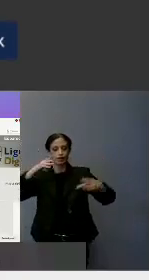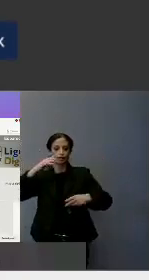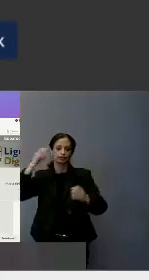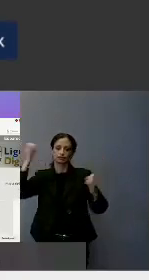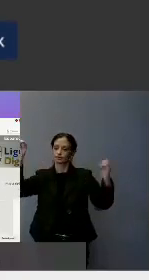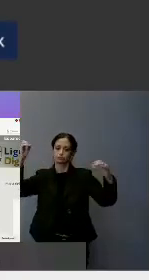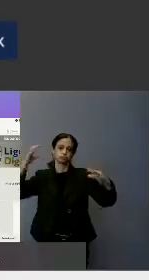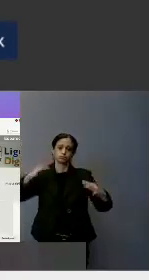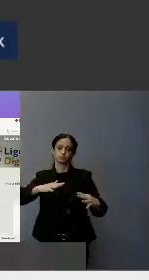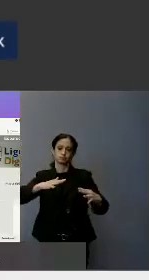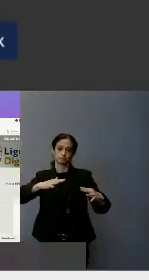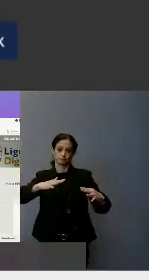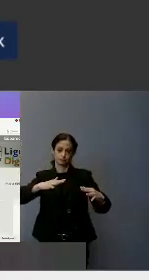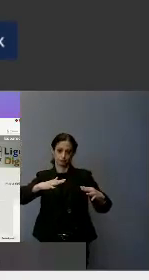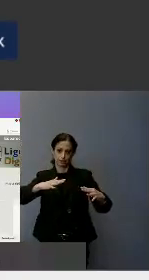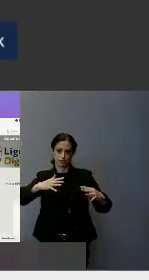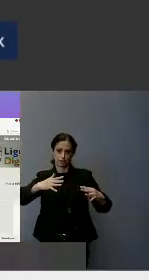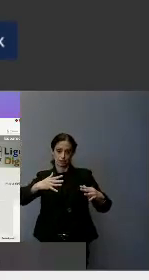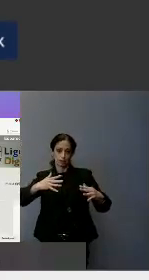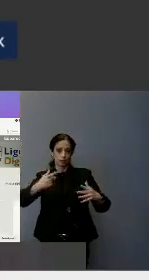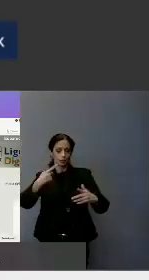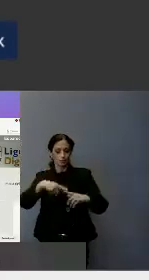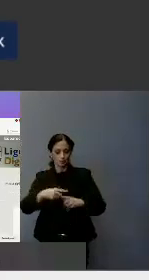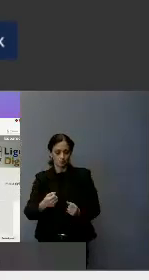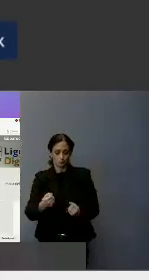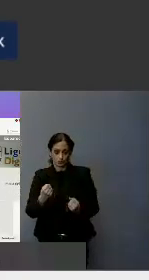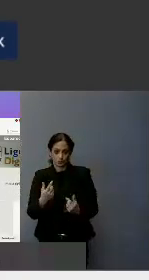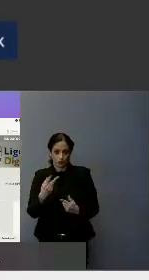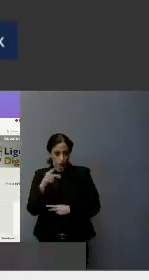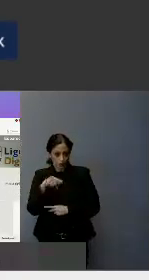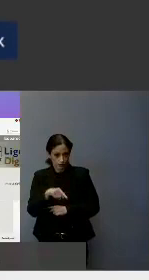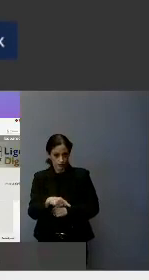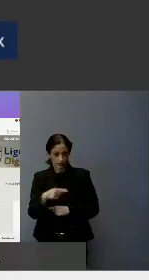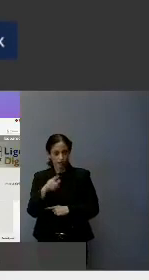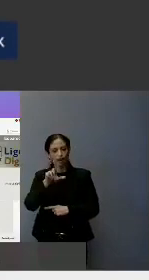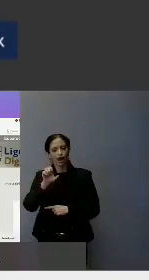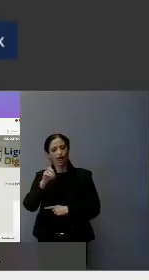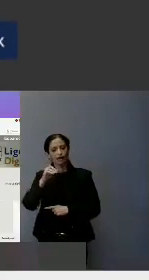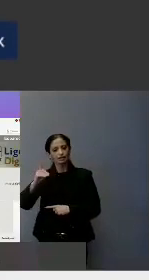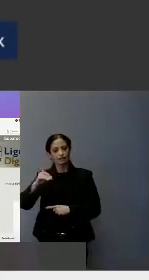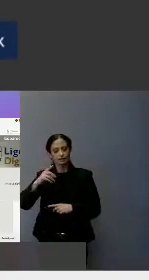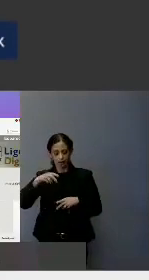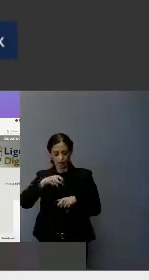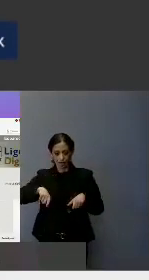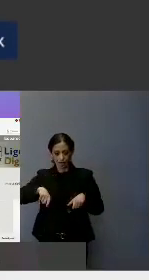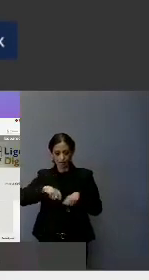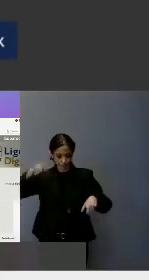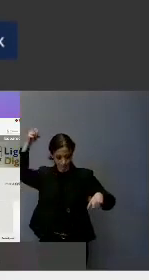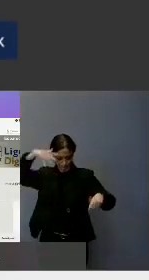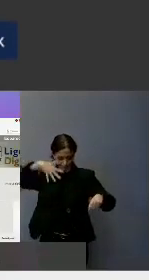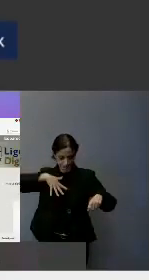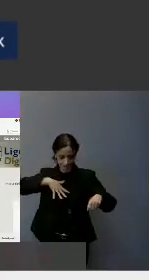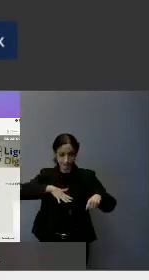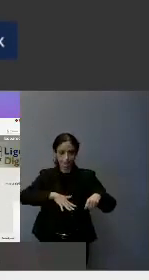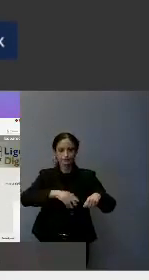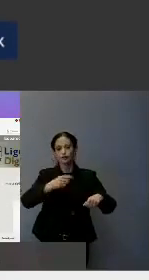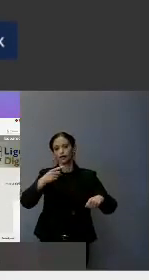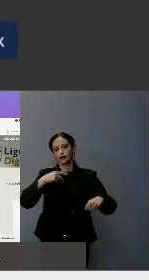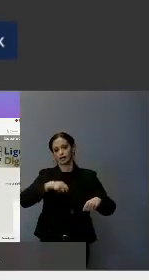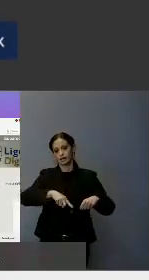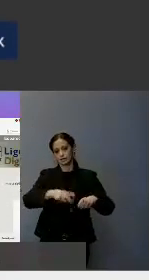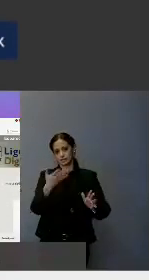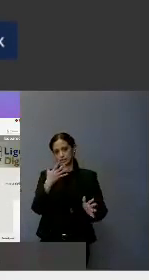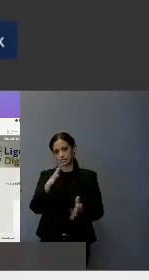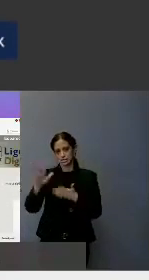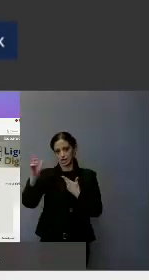con luce piuttosto intensa a led e l'attraversamento in modo che i pedoni possono essere salvaguardati da qualsiasi